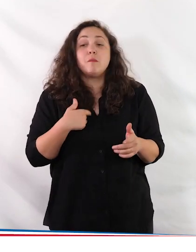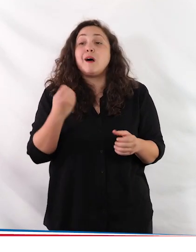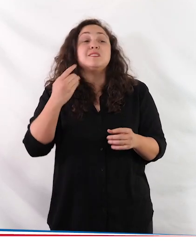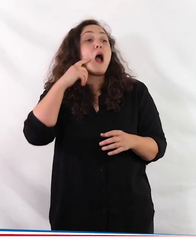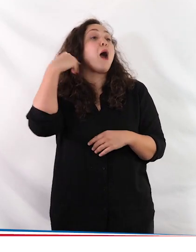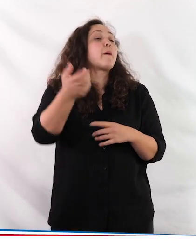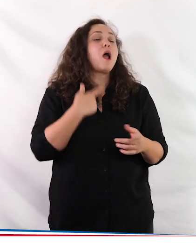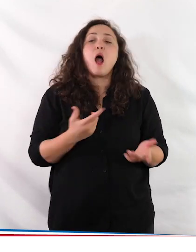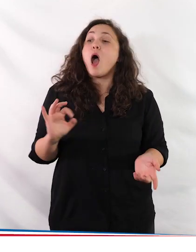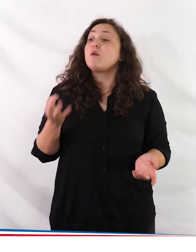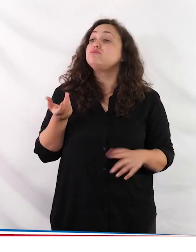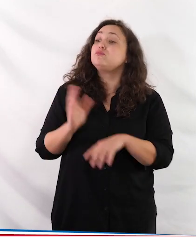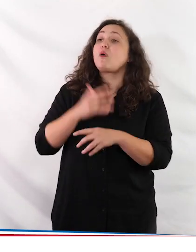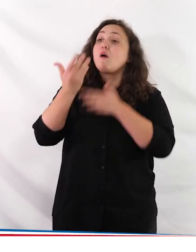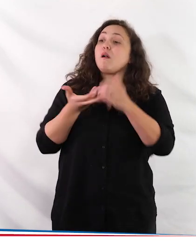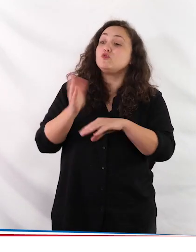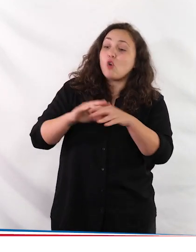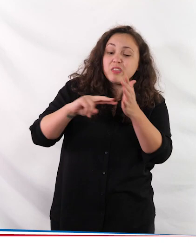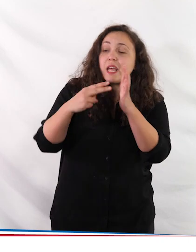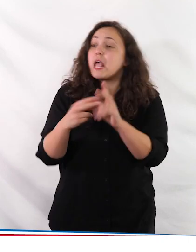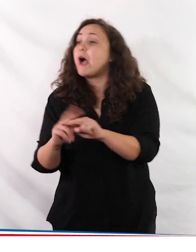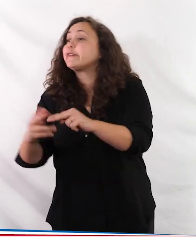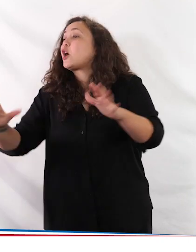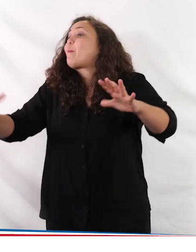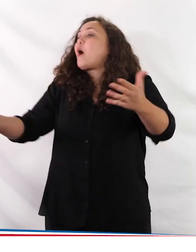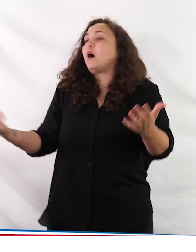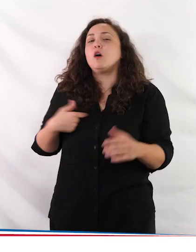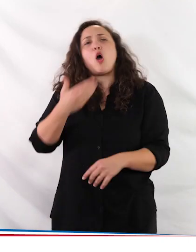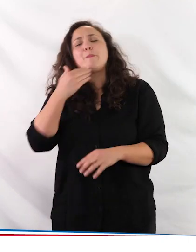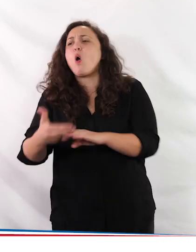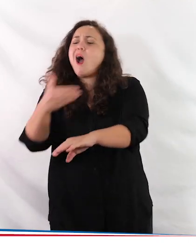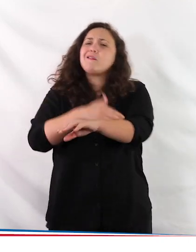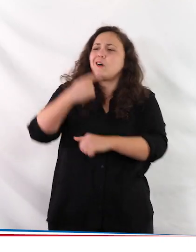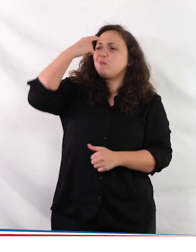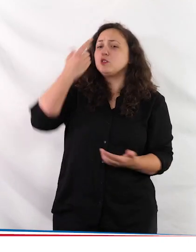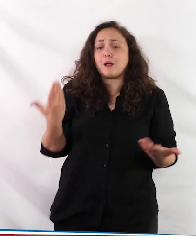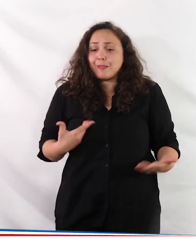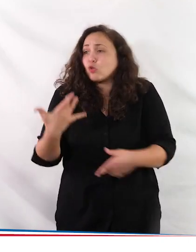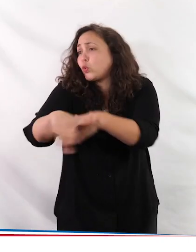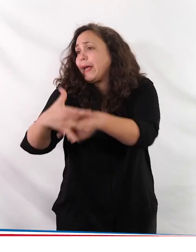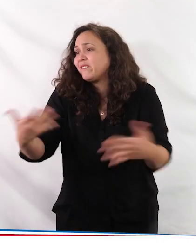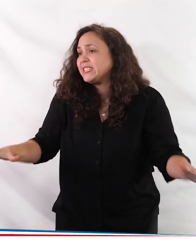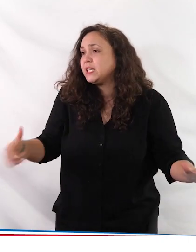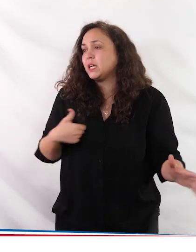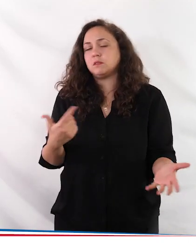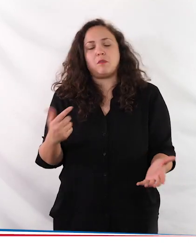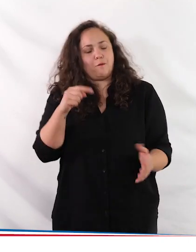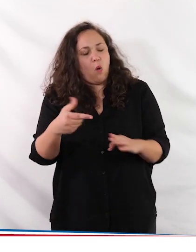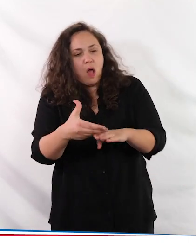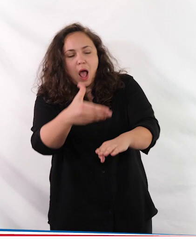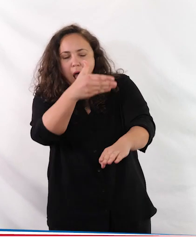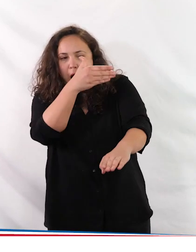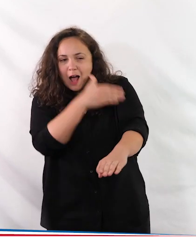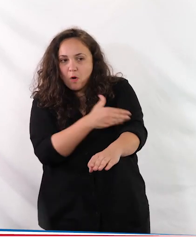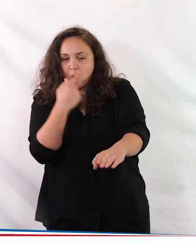ne vienne pas nous dire après « Ah oui, c'est très bien ce que vous dites, mais il n'y a pas la solution technique. » Ou alors, on aurait dû y penser avant, parce que là, maintenant,